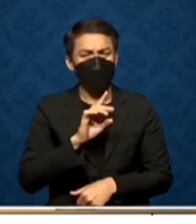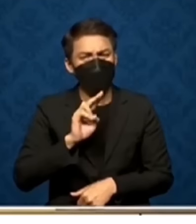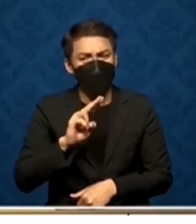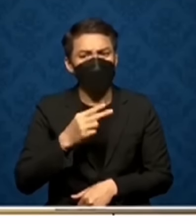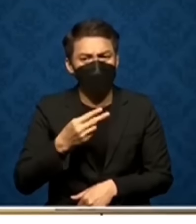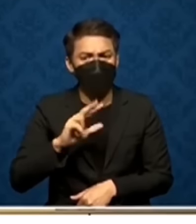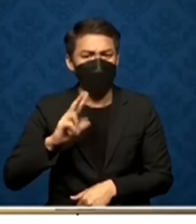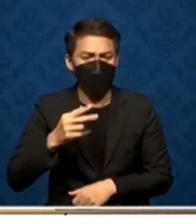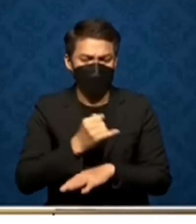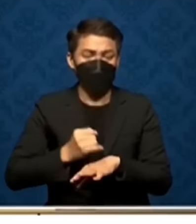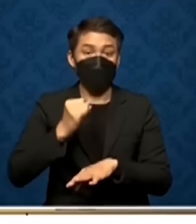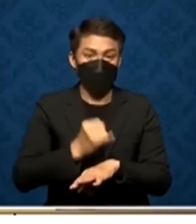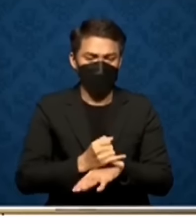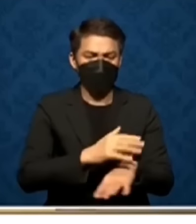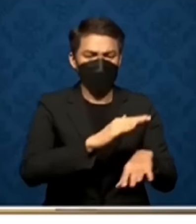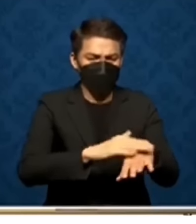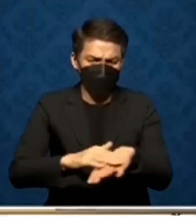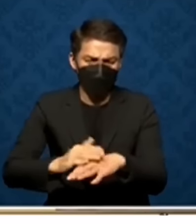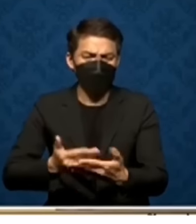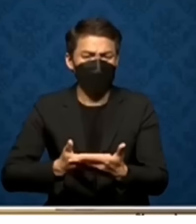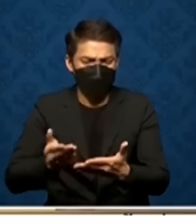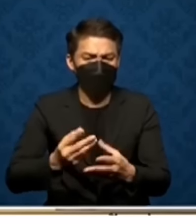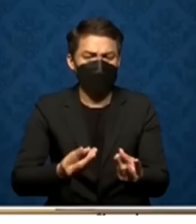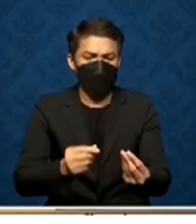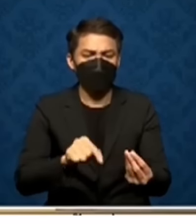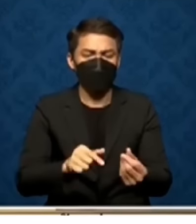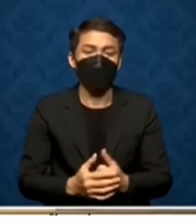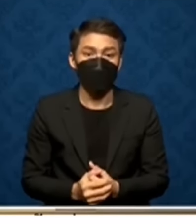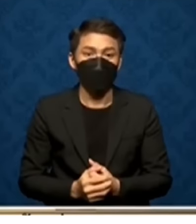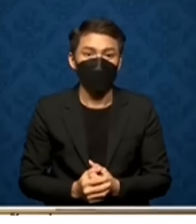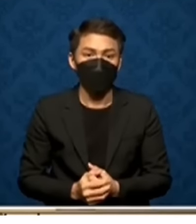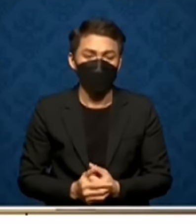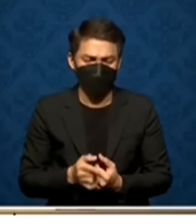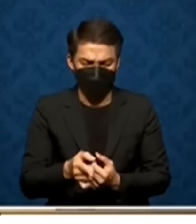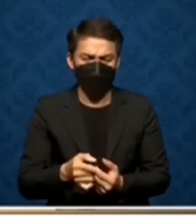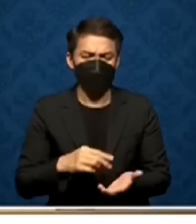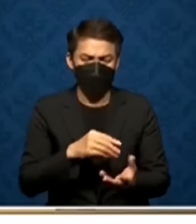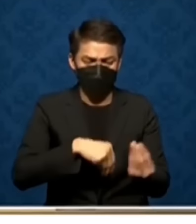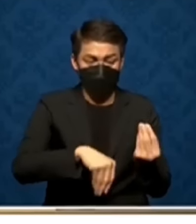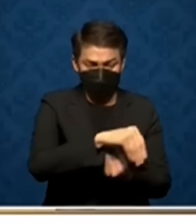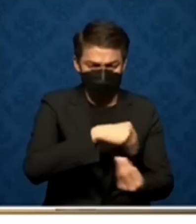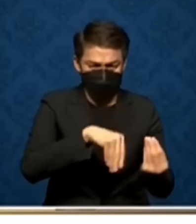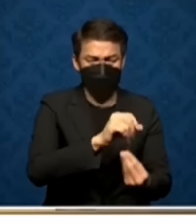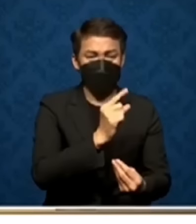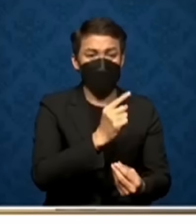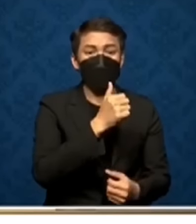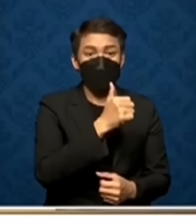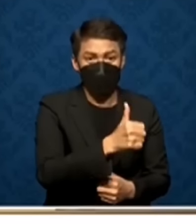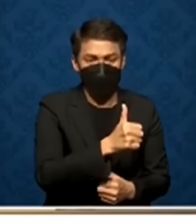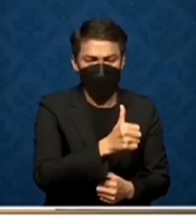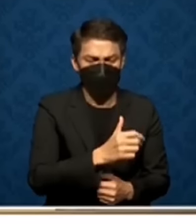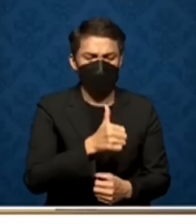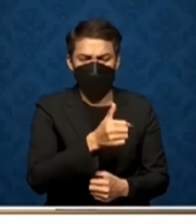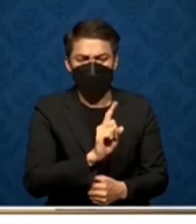ชวนให้คนมานี่คืออะไรคือสิ่งที่ท่านพูดเศรษฐกิจมันดีสำหรับ